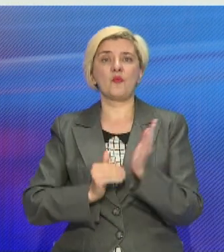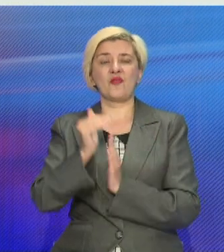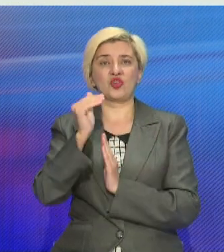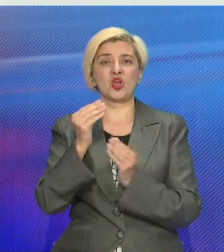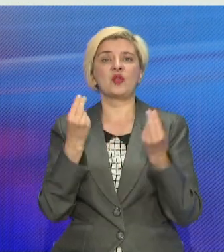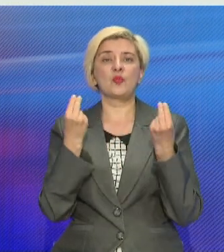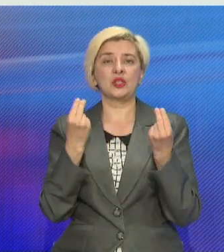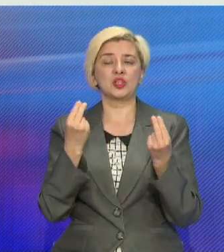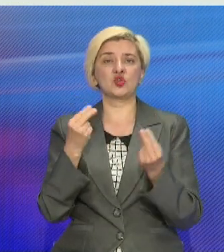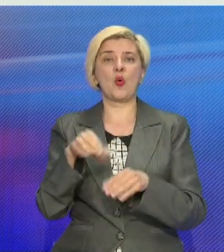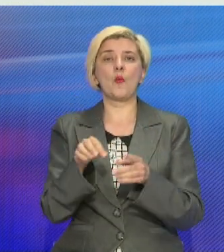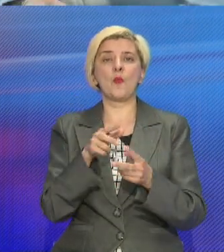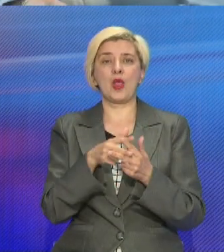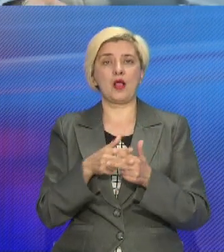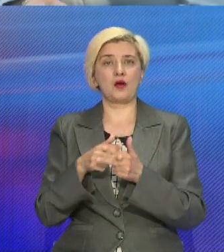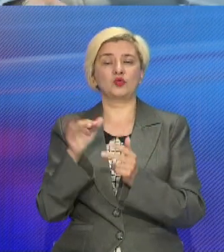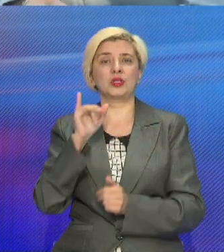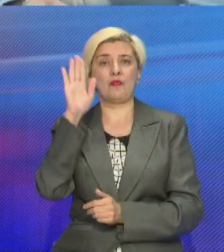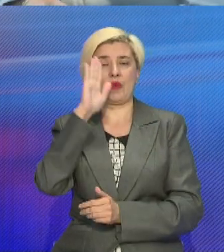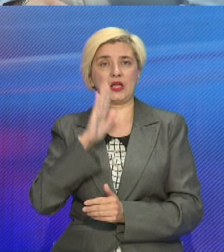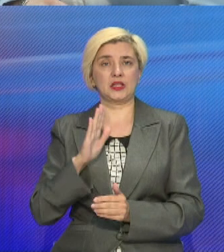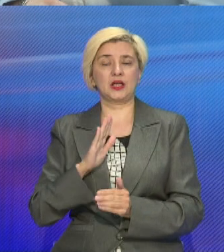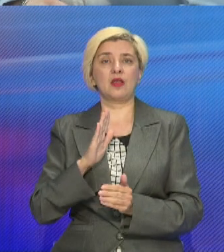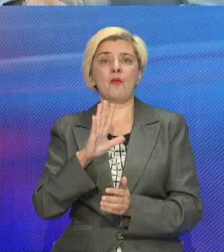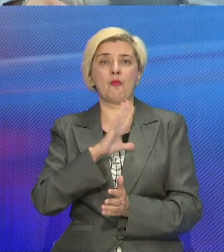і Бразилії, стала стимулом для розвиття економіки і